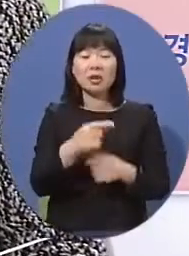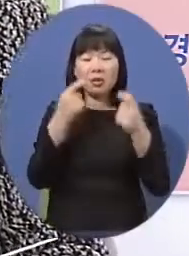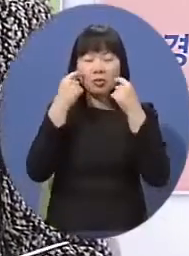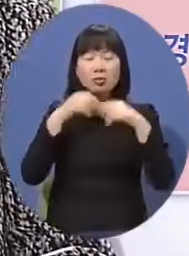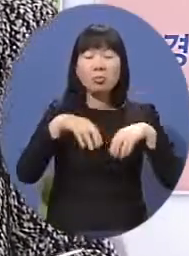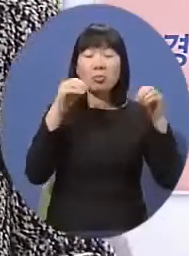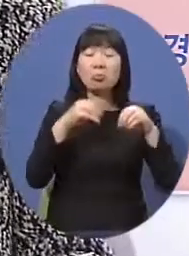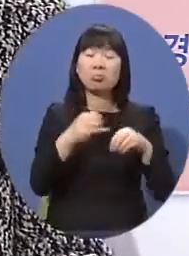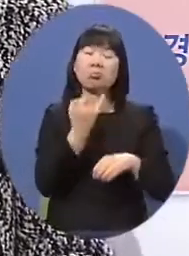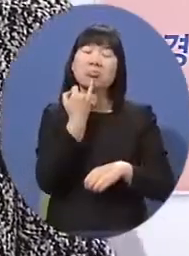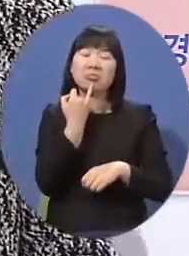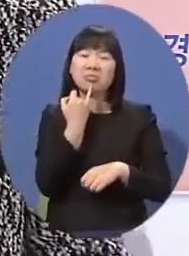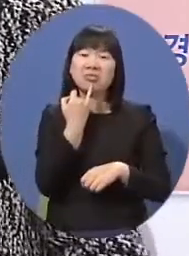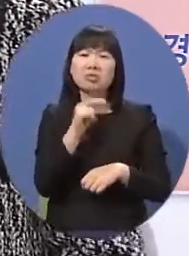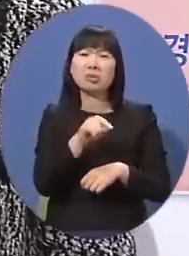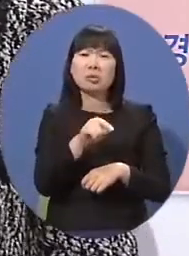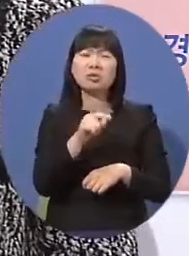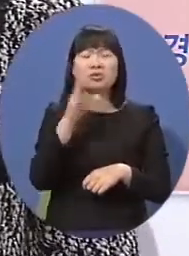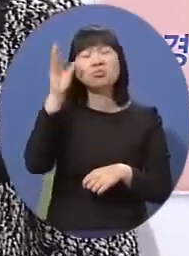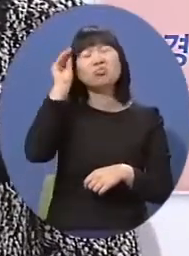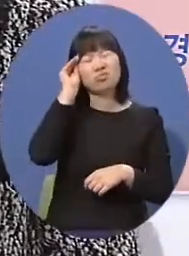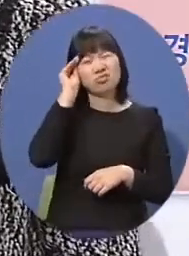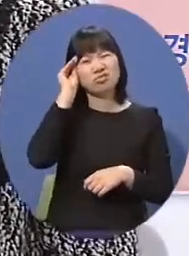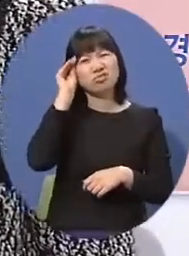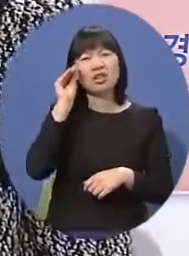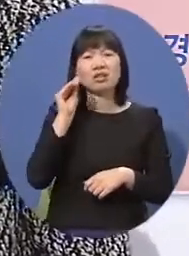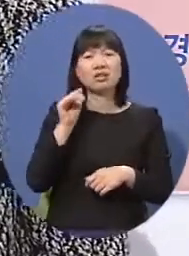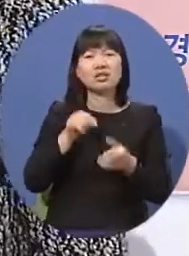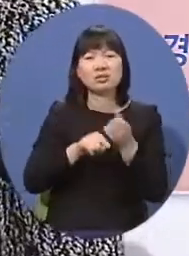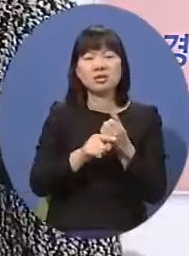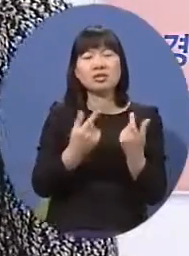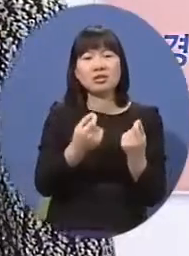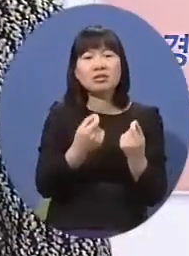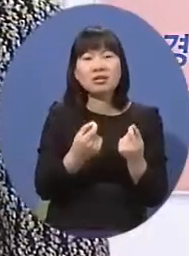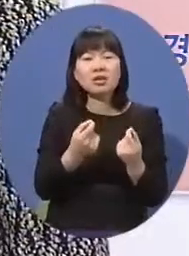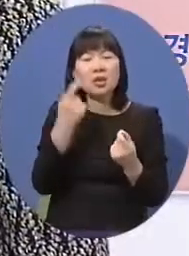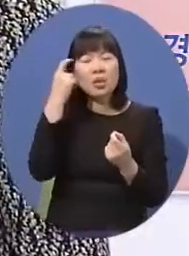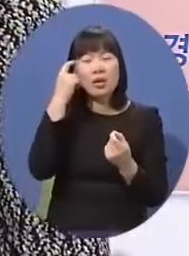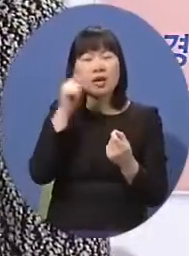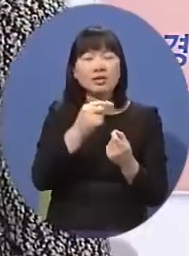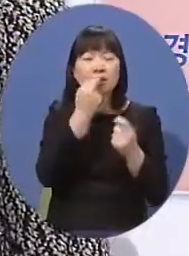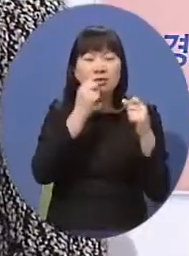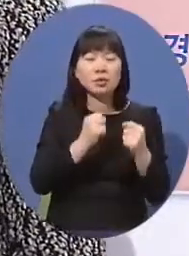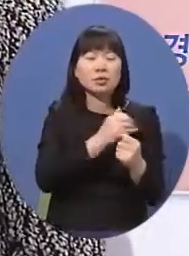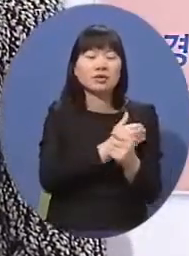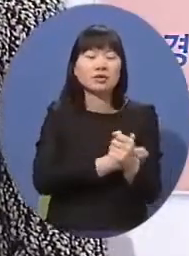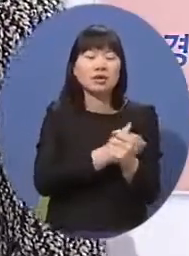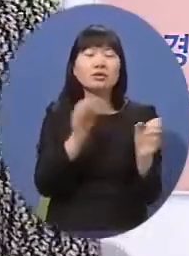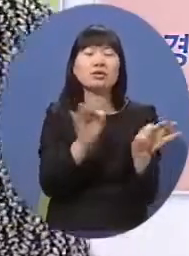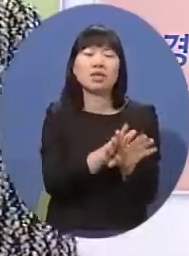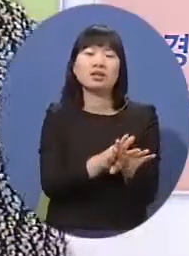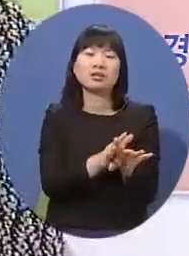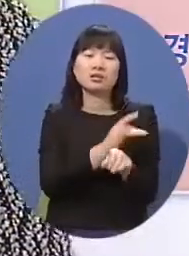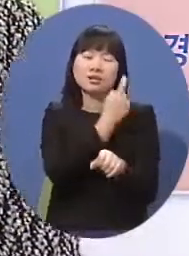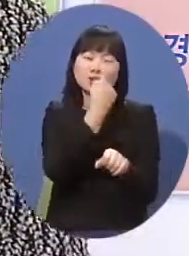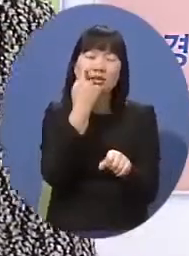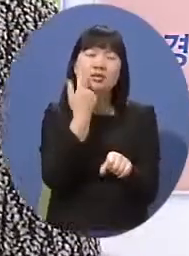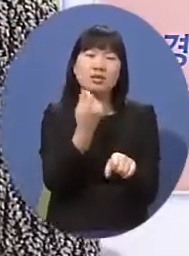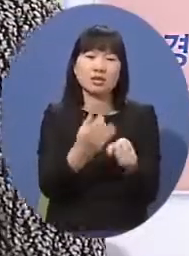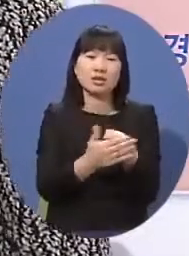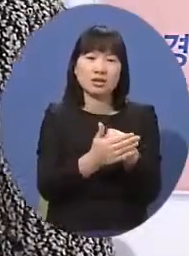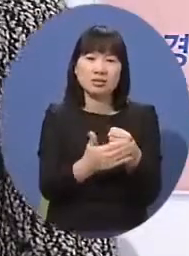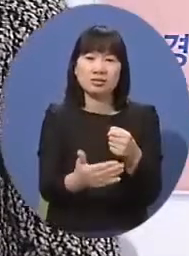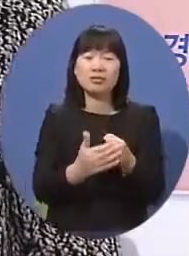이렇게 생각하는 건 다소 이제 무지한 거라고 이제 볼 수가 있고요. 네. 그런데 이제 영아기 아이들은 이 시기에는